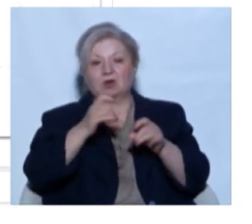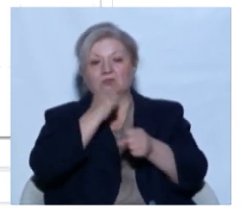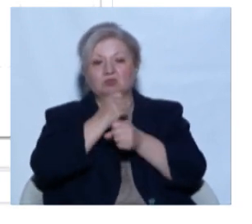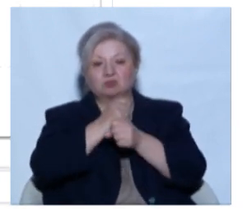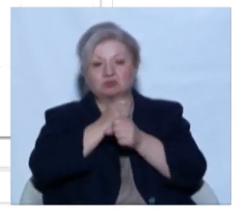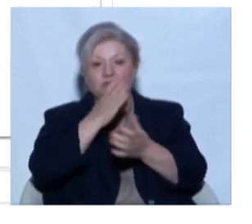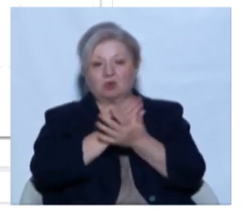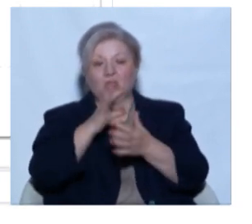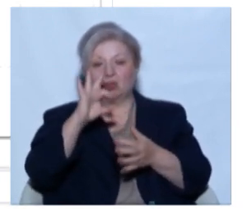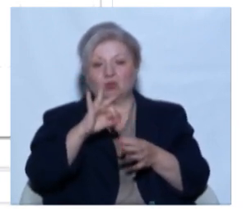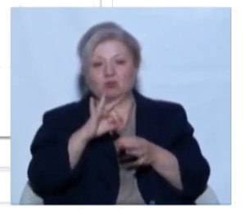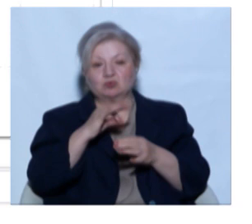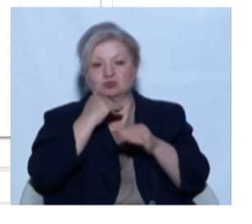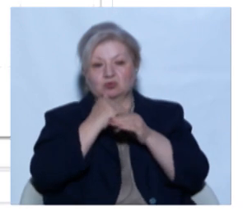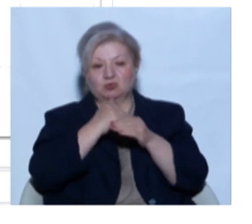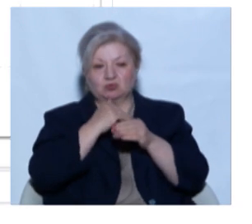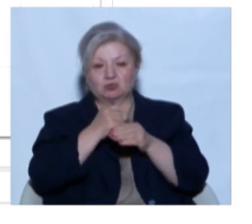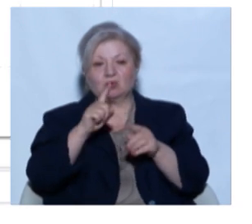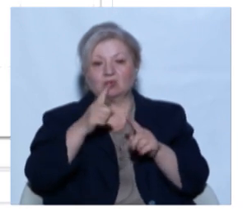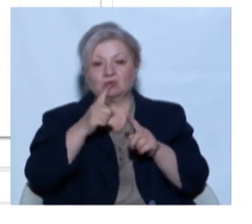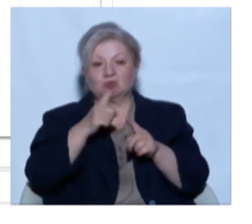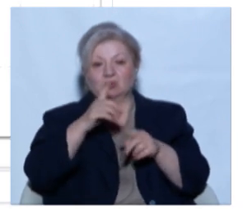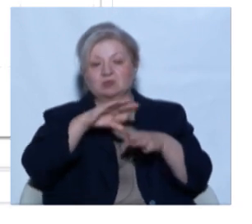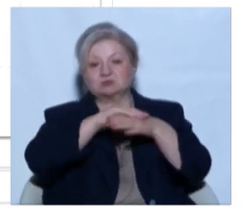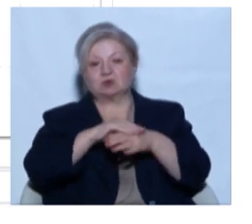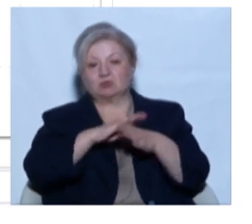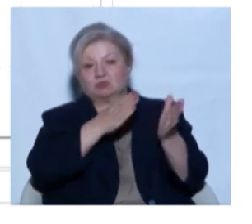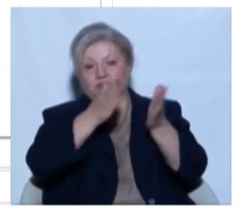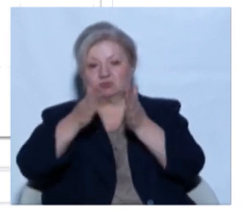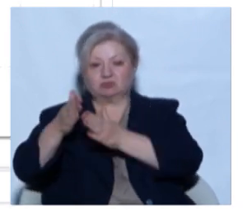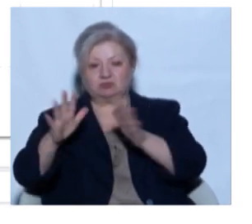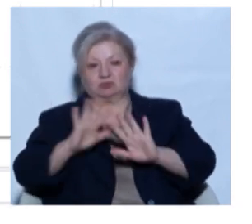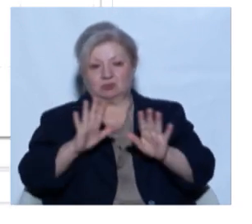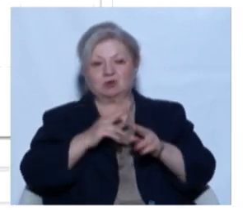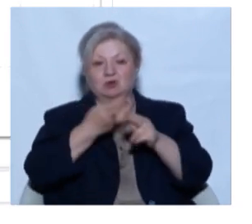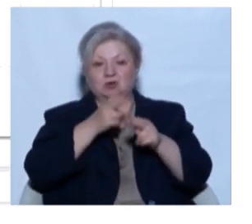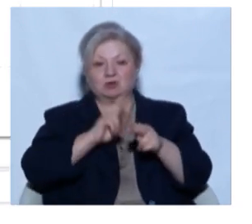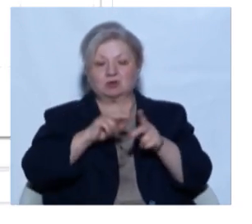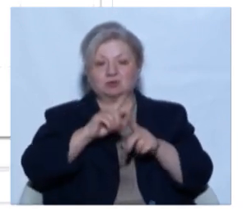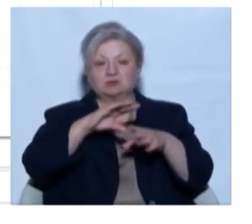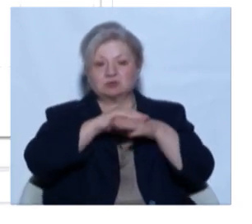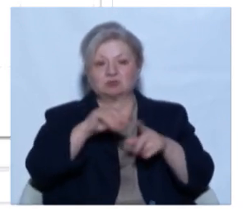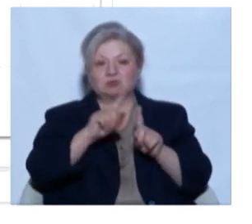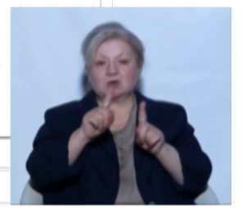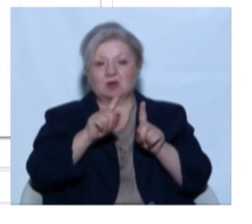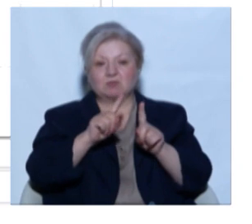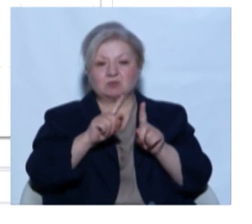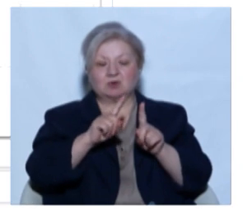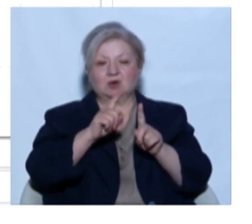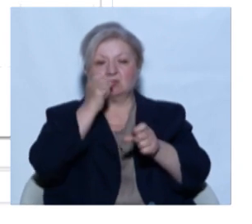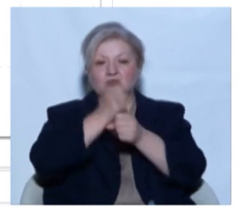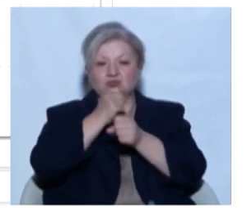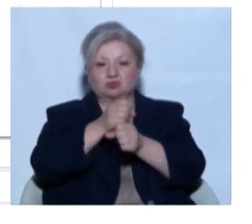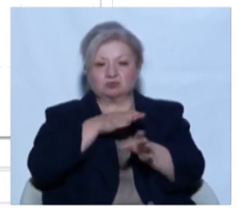ნიუტონს. მაგრამ მუშაობა არის ნულის ტოლი. იმიტომ არის ნულის ტოლი, რომ სხეული არ გადაადგილდება. ესე იგი, იმისათვის, რომ სხეულმა შეასრულოს